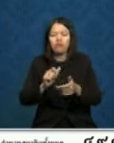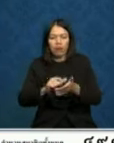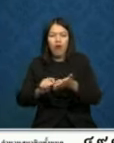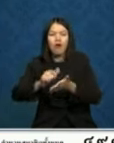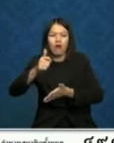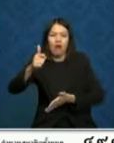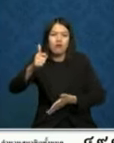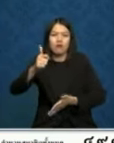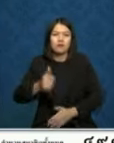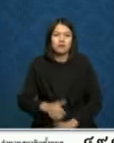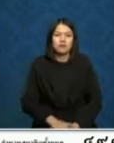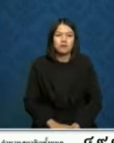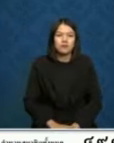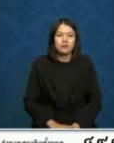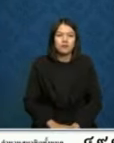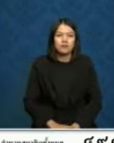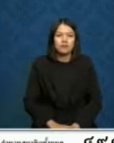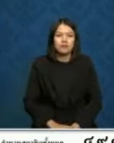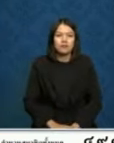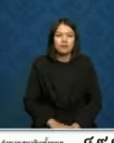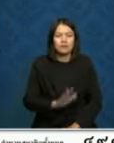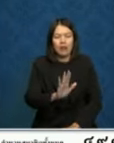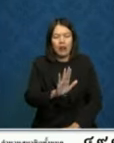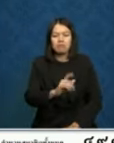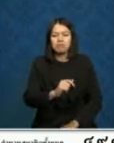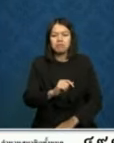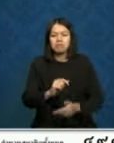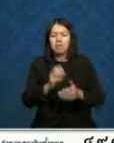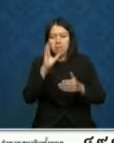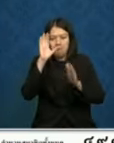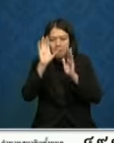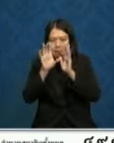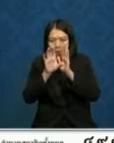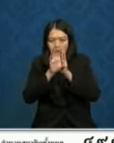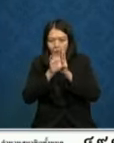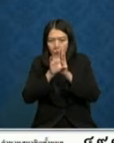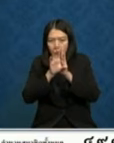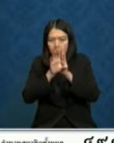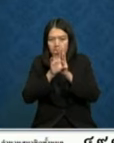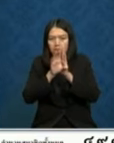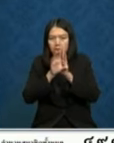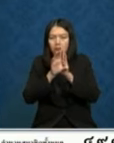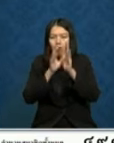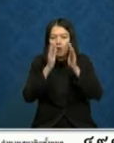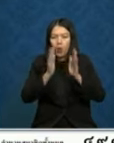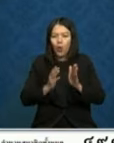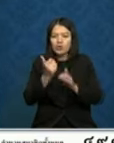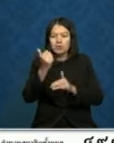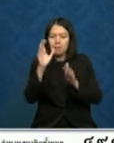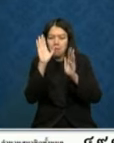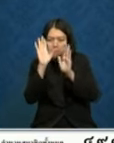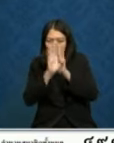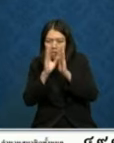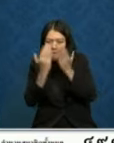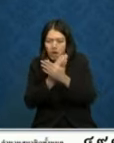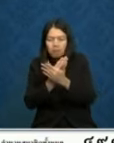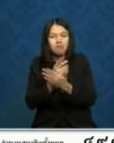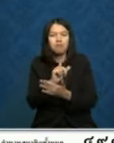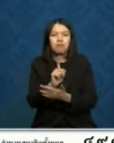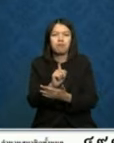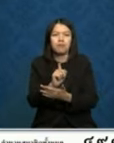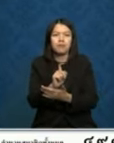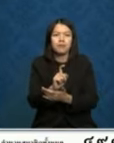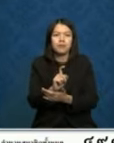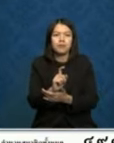นี่ฮะท่านประธานและไม่สามารถเปลี่ยนรูปเป็นรูปที่เป็นบุคคลอื่นได้ต่อนะฮะ